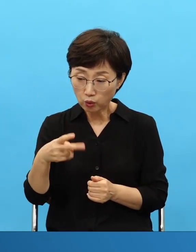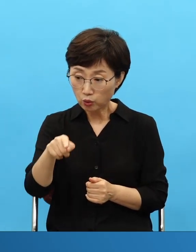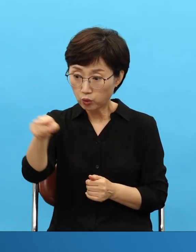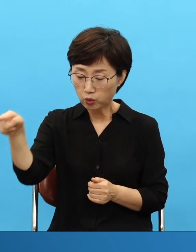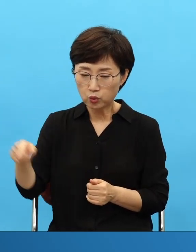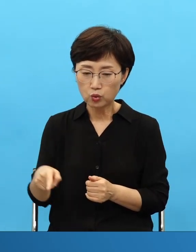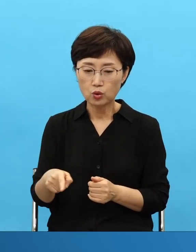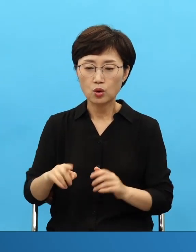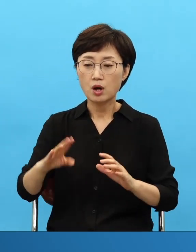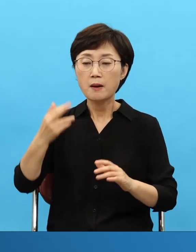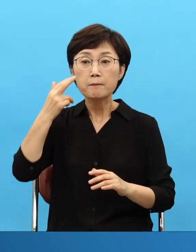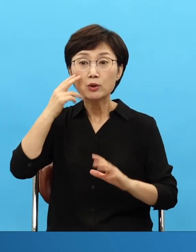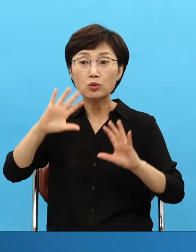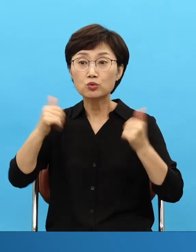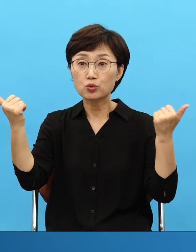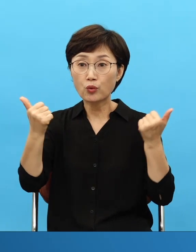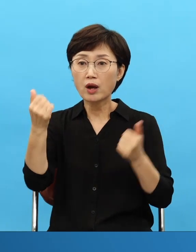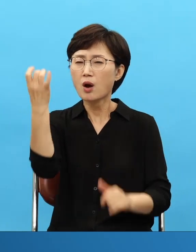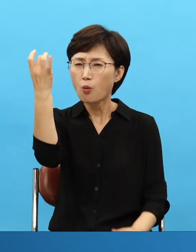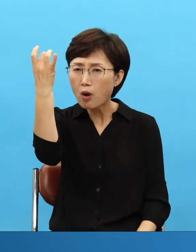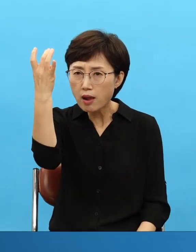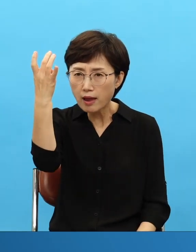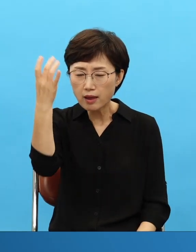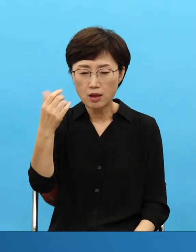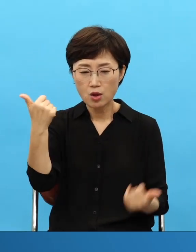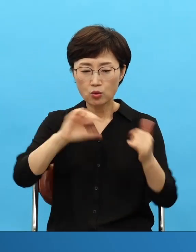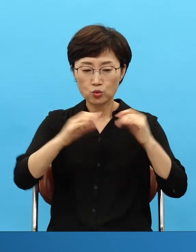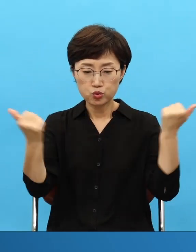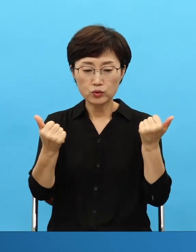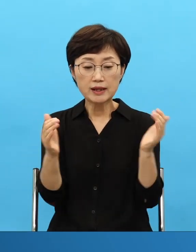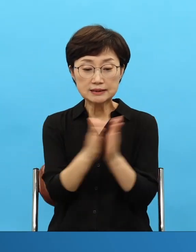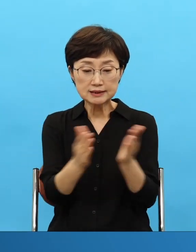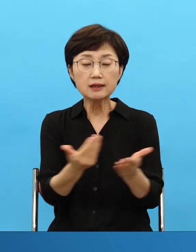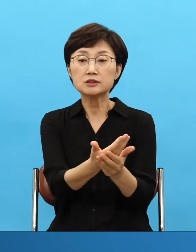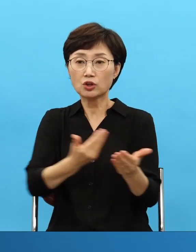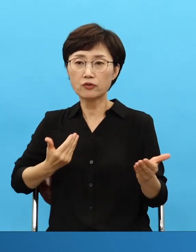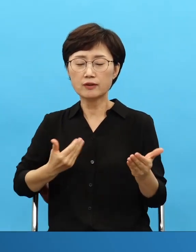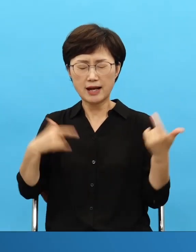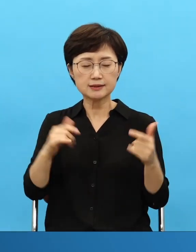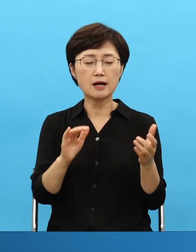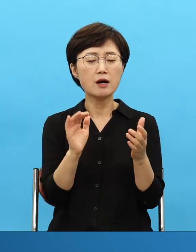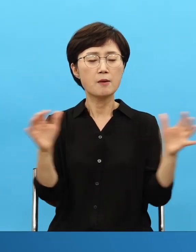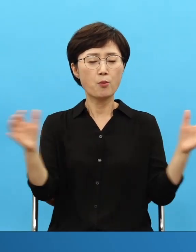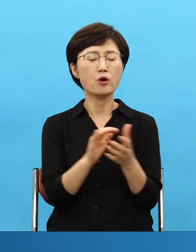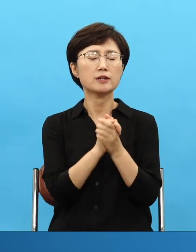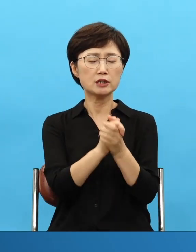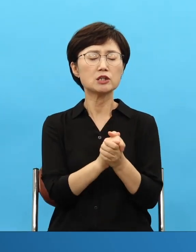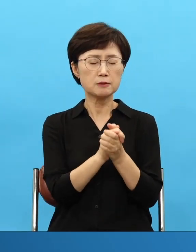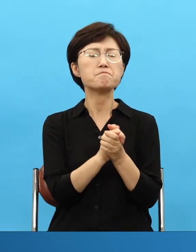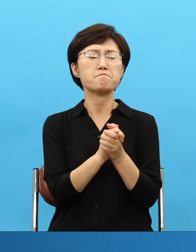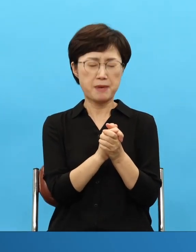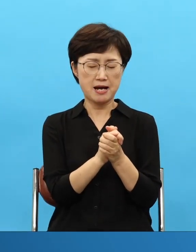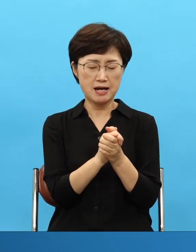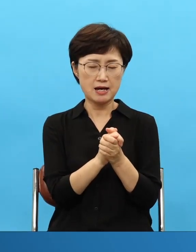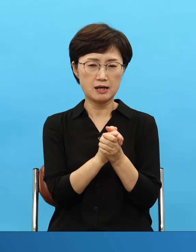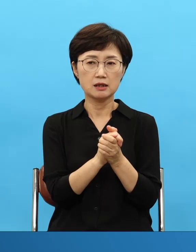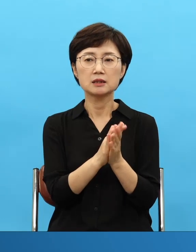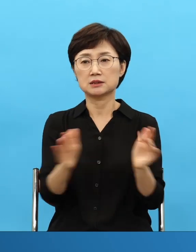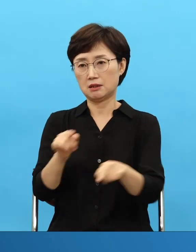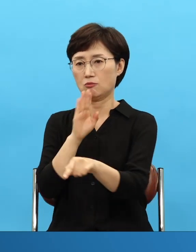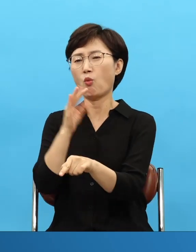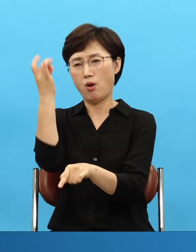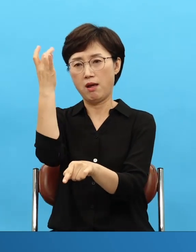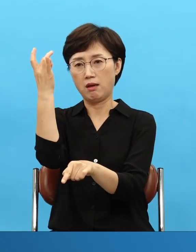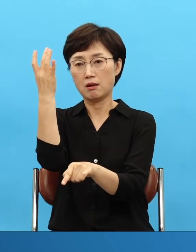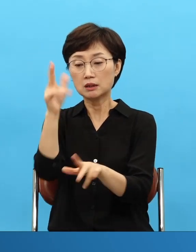시작하는 국회가 예수 그리스도 이름으로 기도합니다를 빼라는 거야. And Congress that 지금? always began every session with worship.